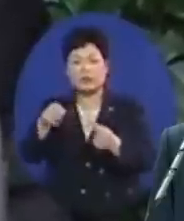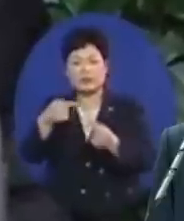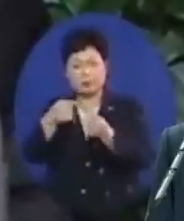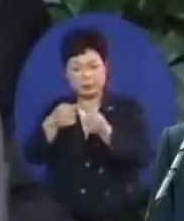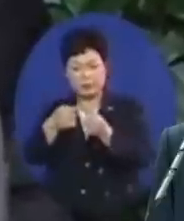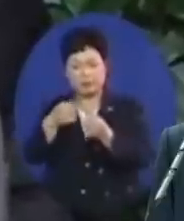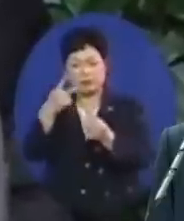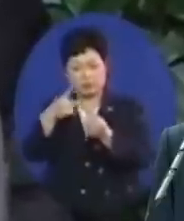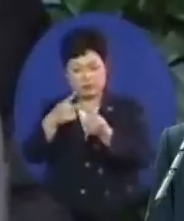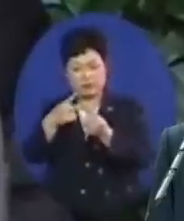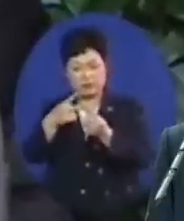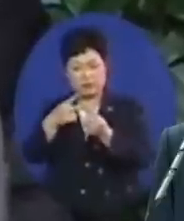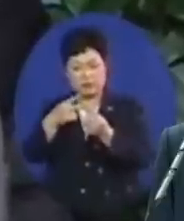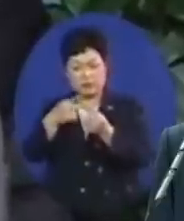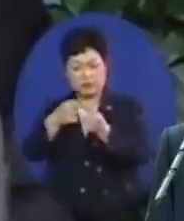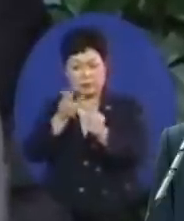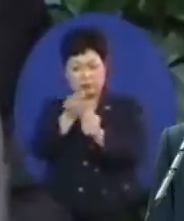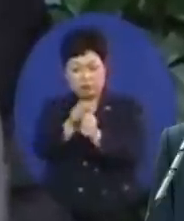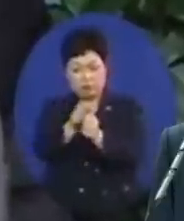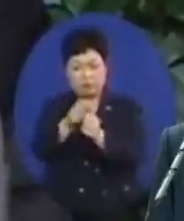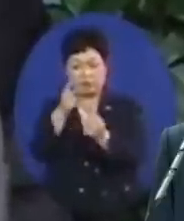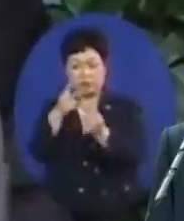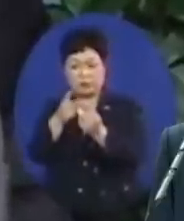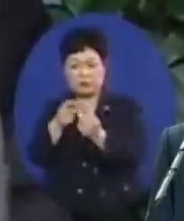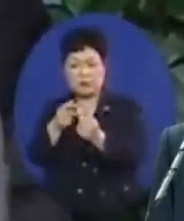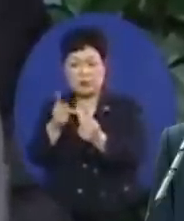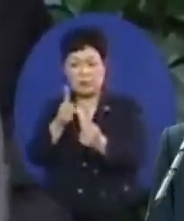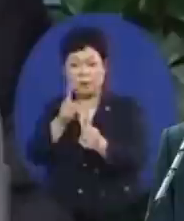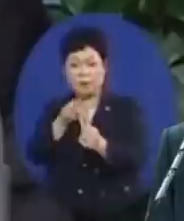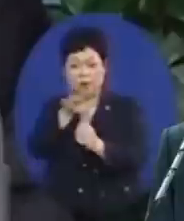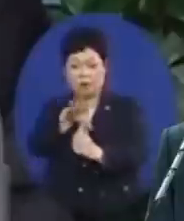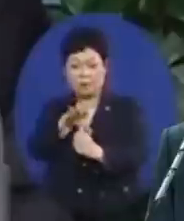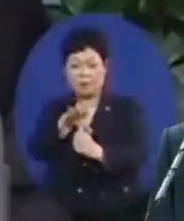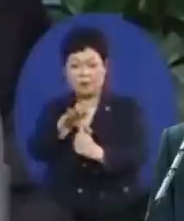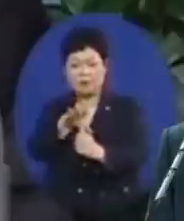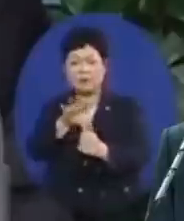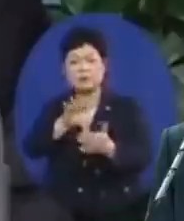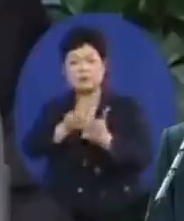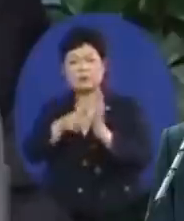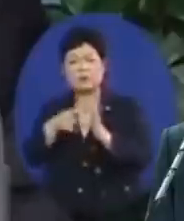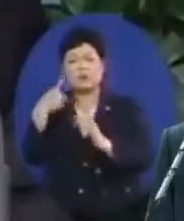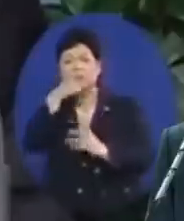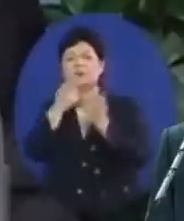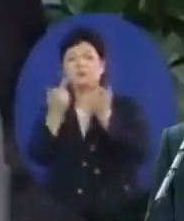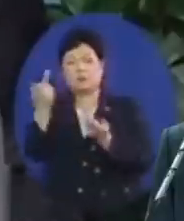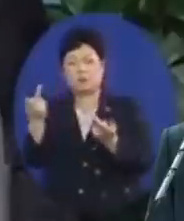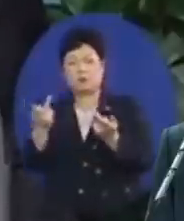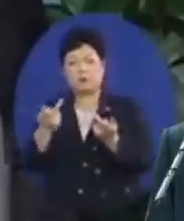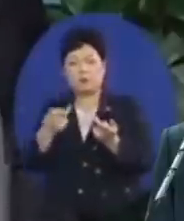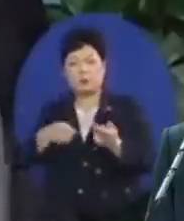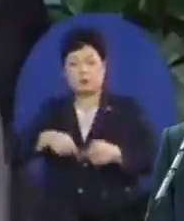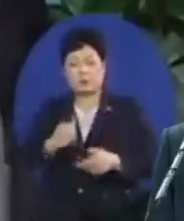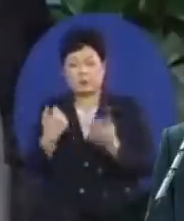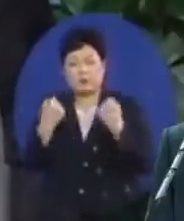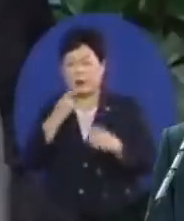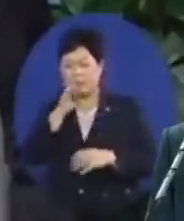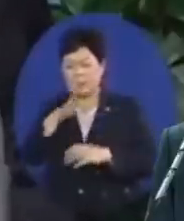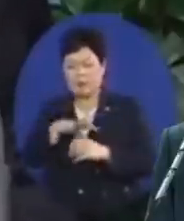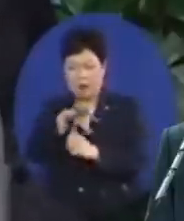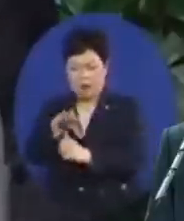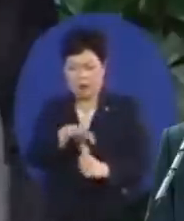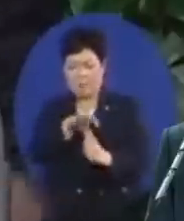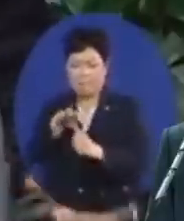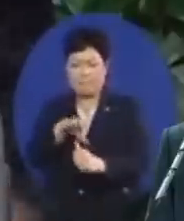것입니다. 이쯤 되면은 기도원에 가야 돼요. 자기 혼자 힘으로는